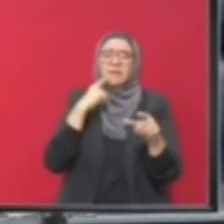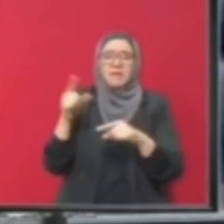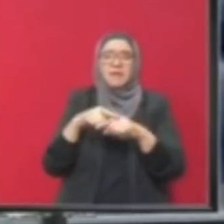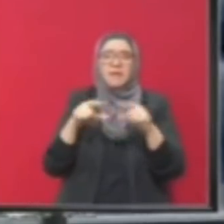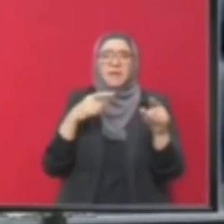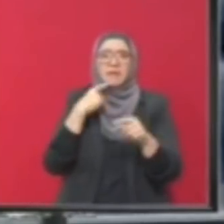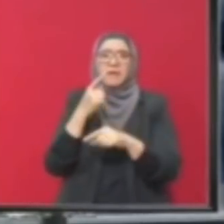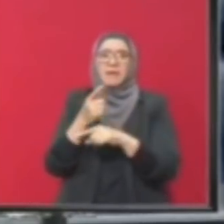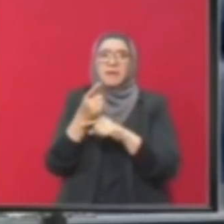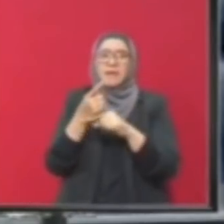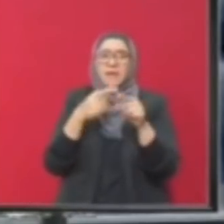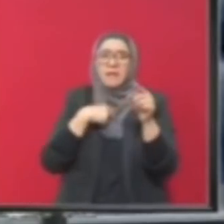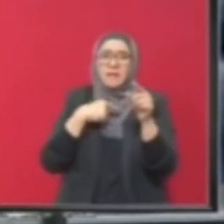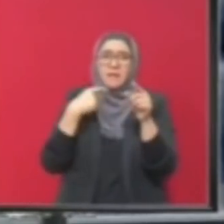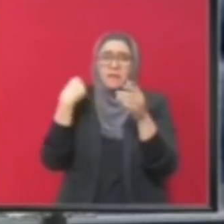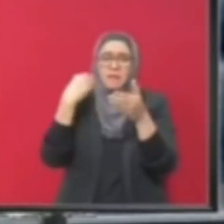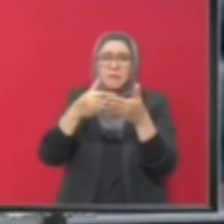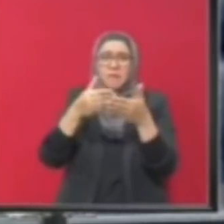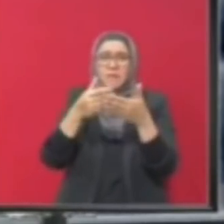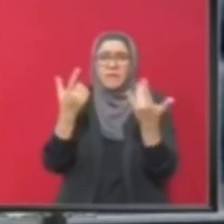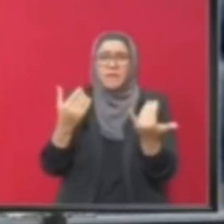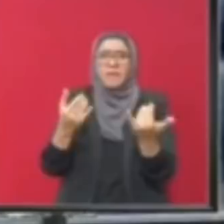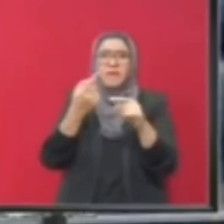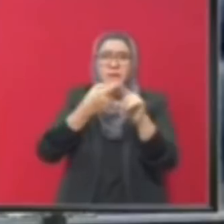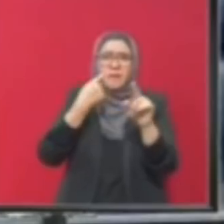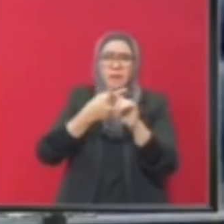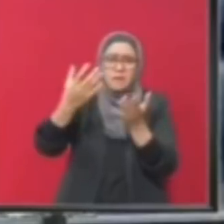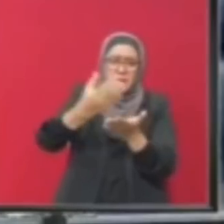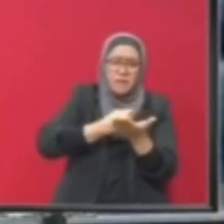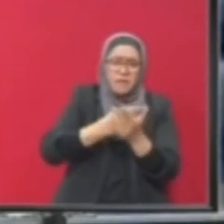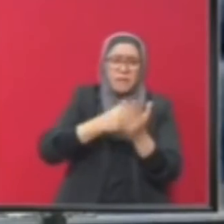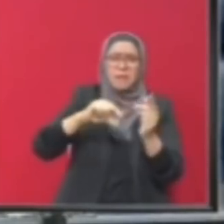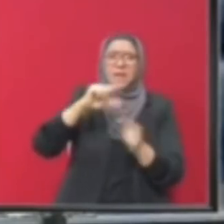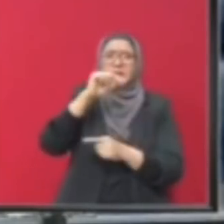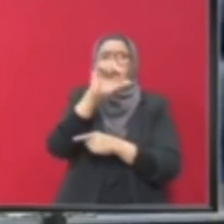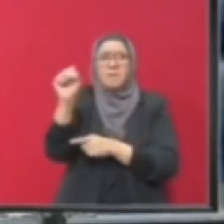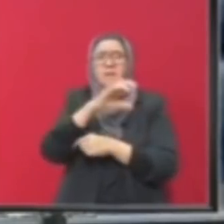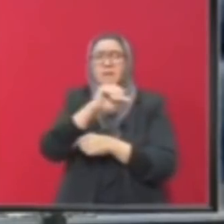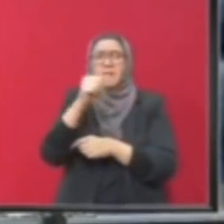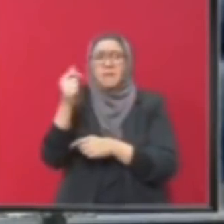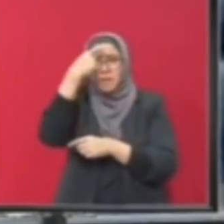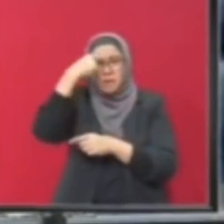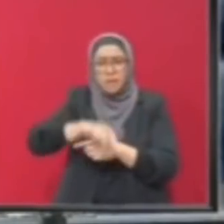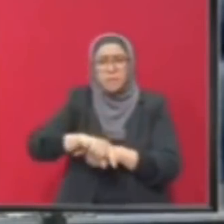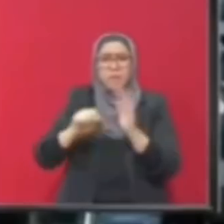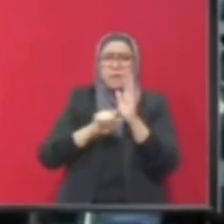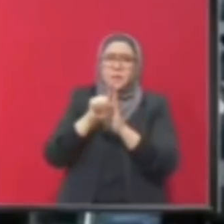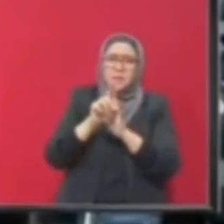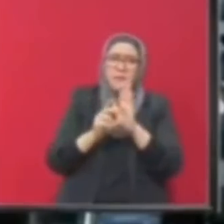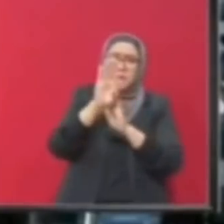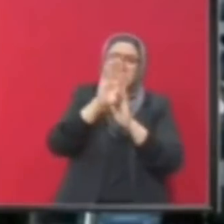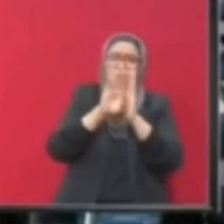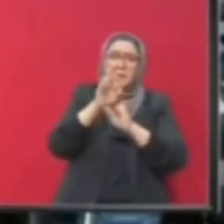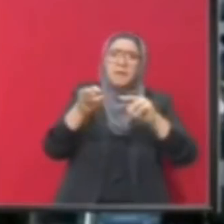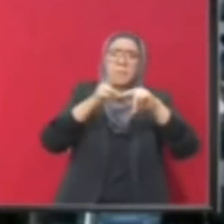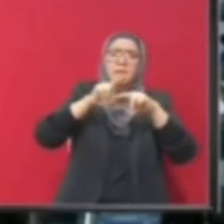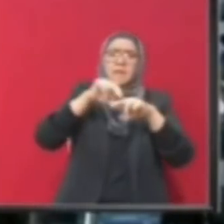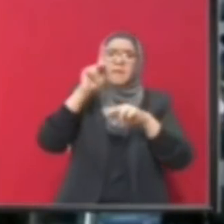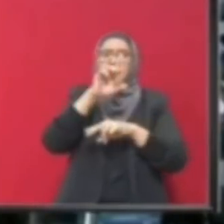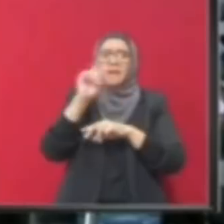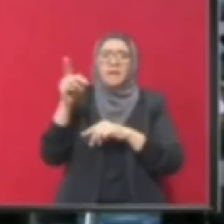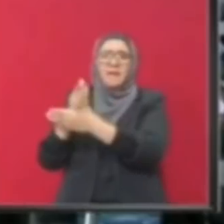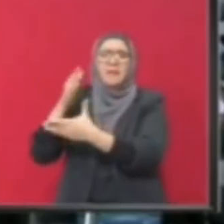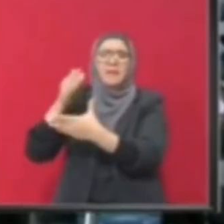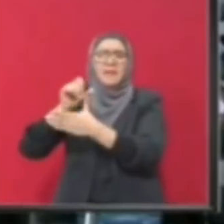ini tinggal 50 sangat dari petroleum, dari gas sempurna, boleh bagi peluang sikit. Dan kita rasa ini perkara yang cukup